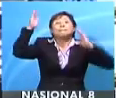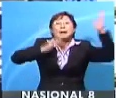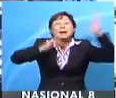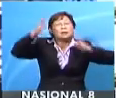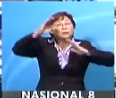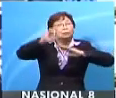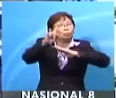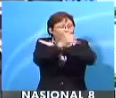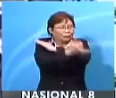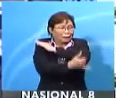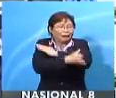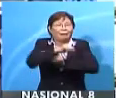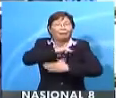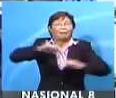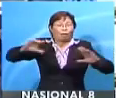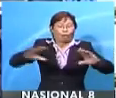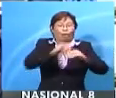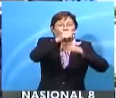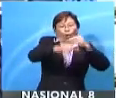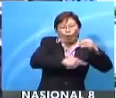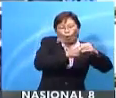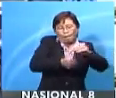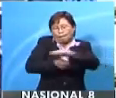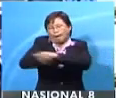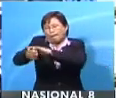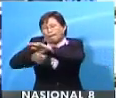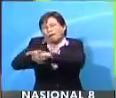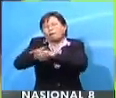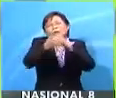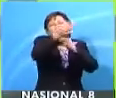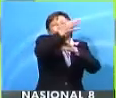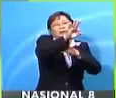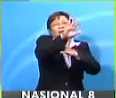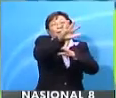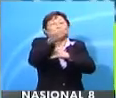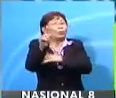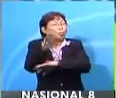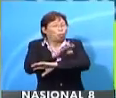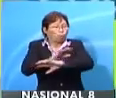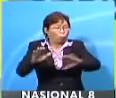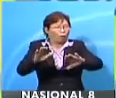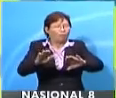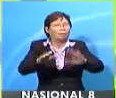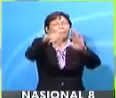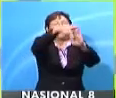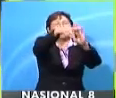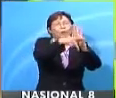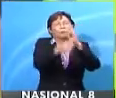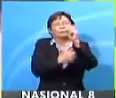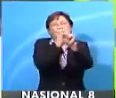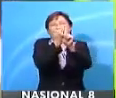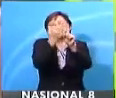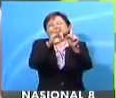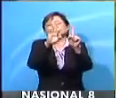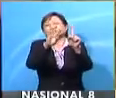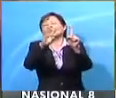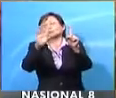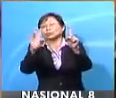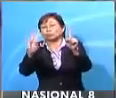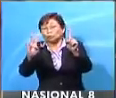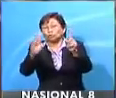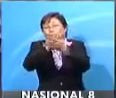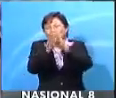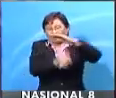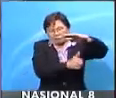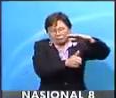Malaysia bukan negara anggota konvensyen mengenai orang-orang pelarian 1951 dan protokol 1967 yang menjadi